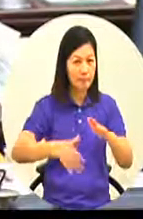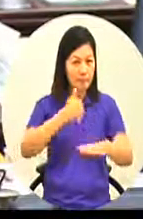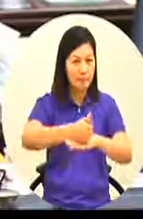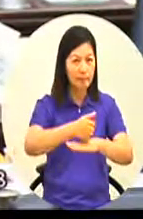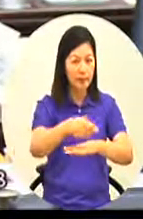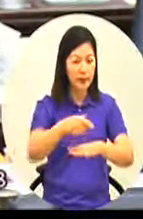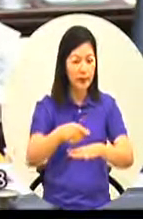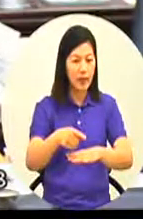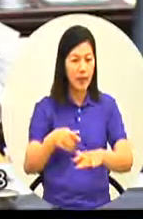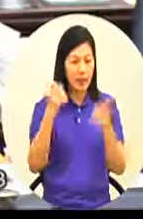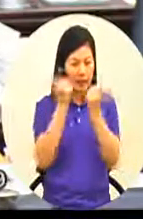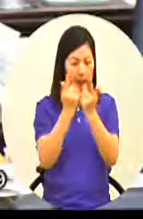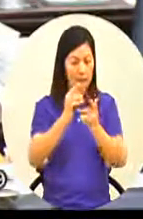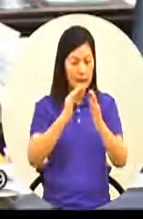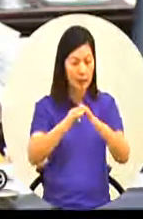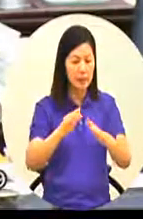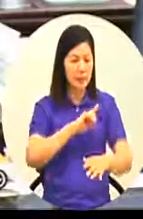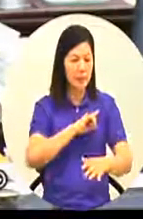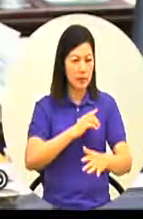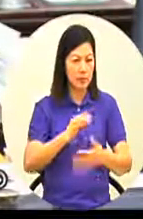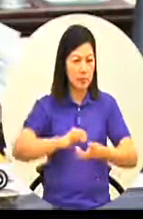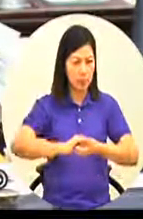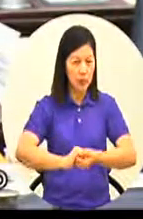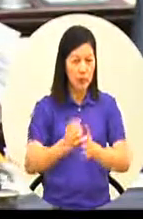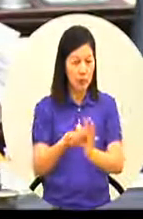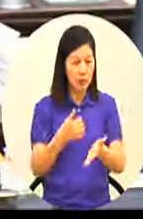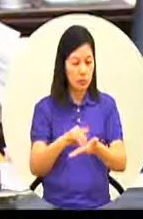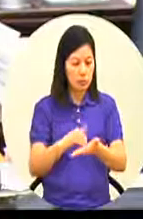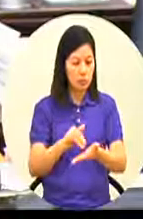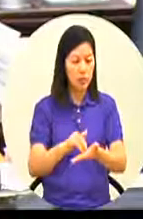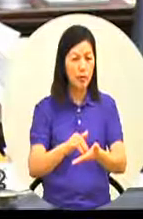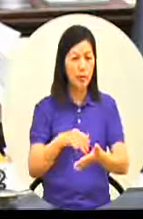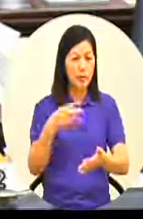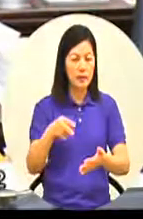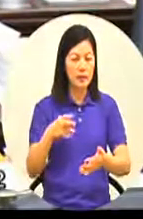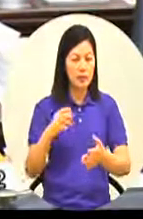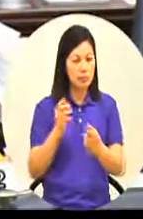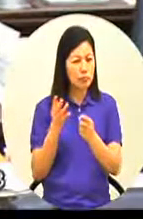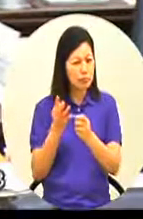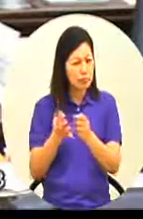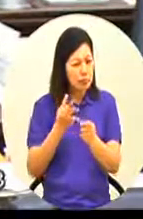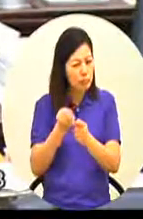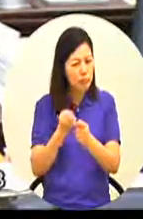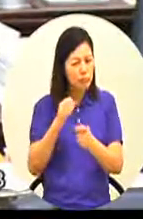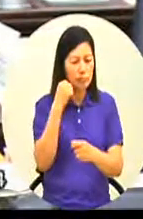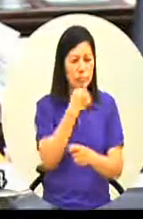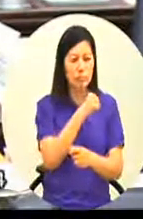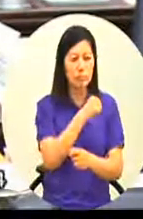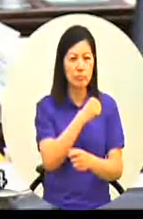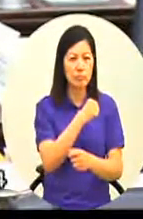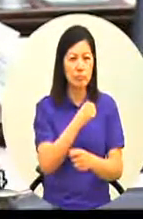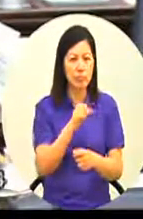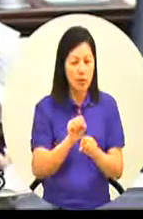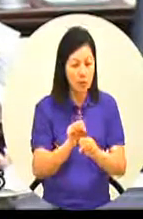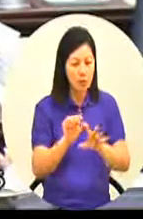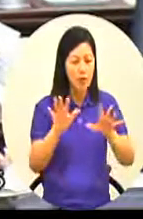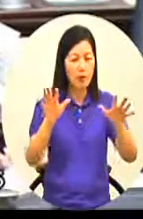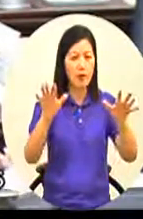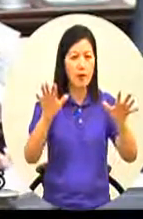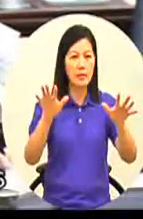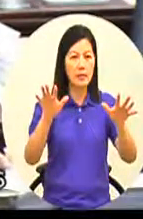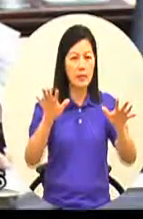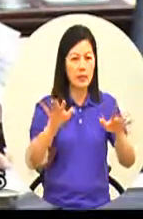的预算。那其实这两年下来，其实不止在台湾哦，其实已经他其实发展出很